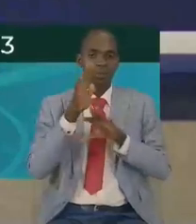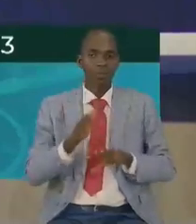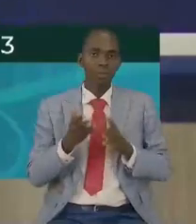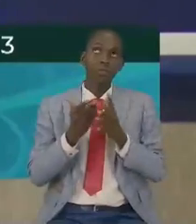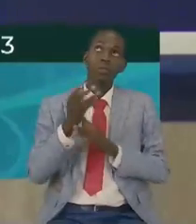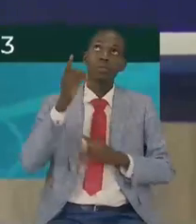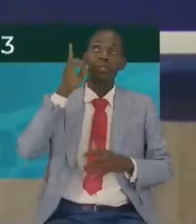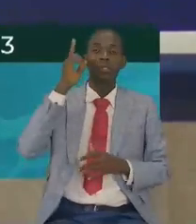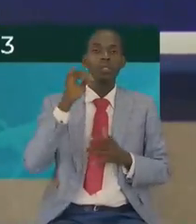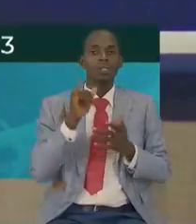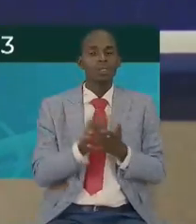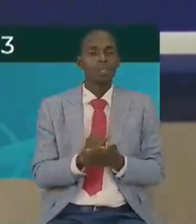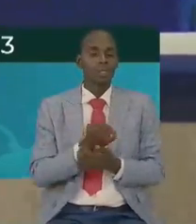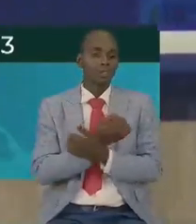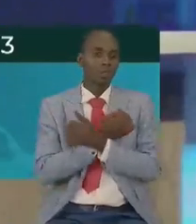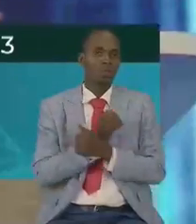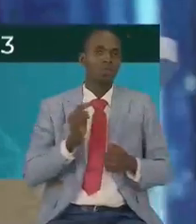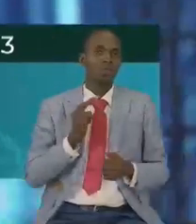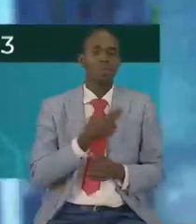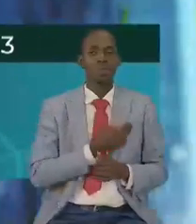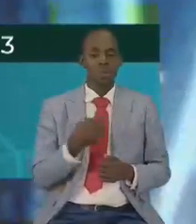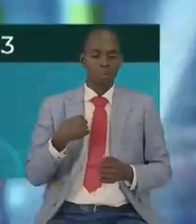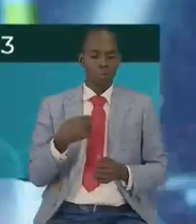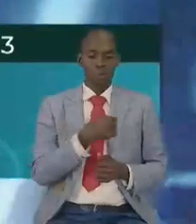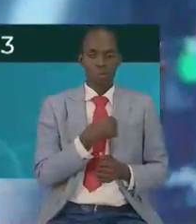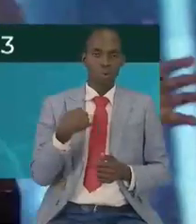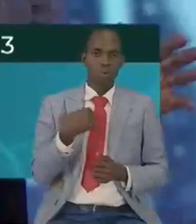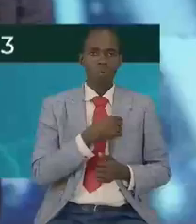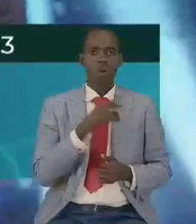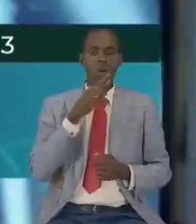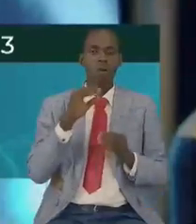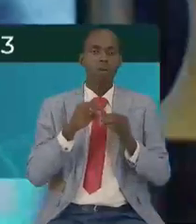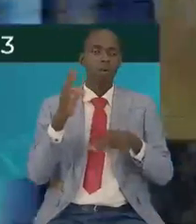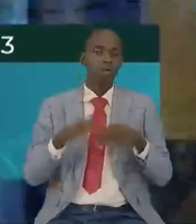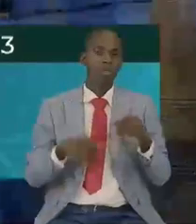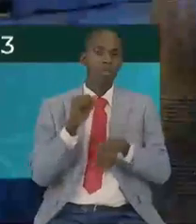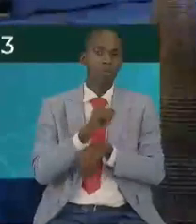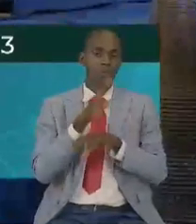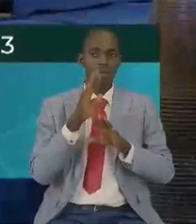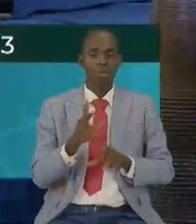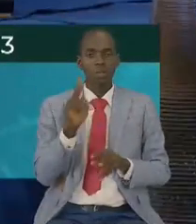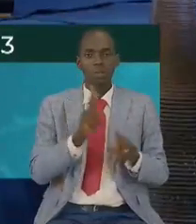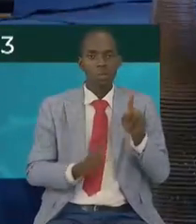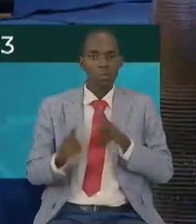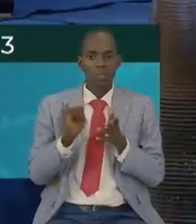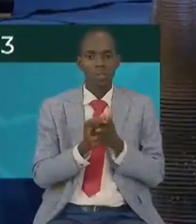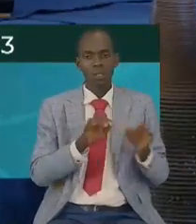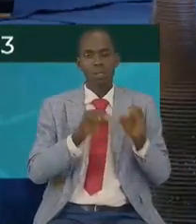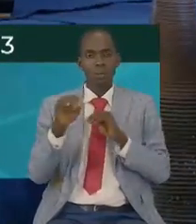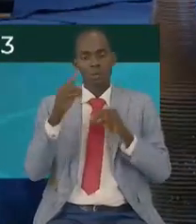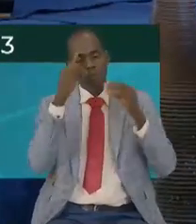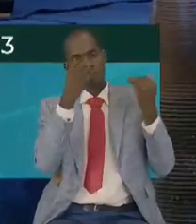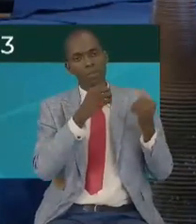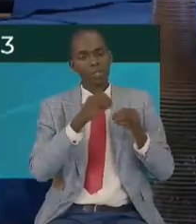qui nous a aimés. Nous sommes plus que vainqueurs. Ceux qui placent leur foi en